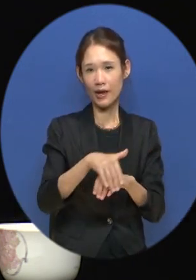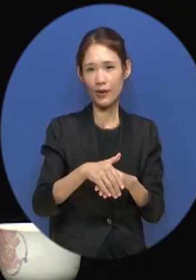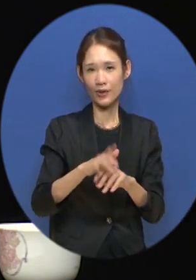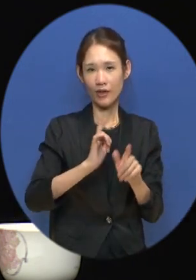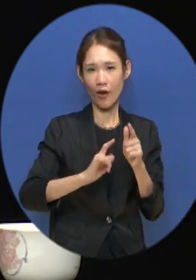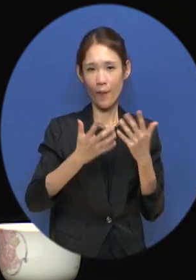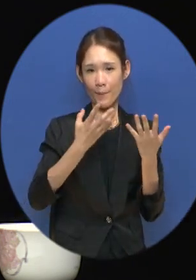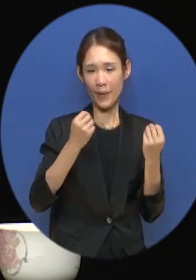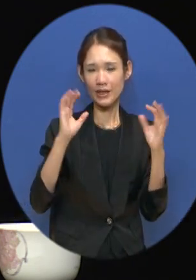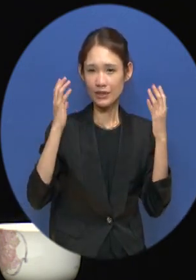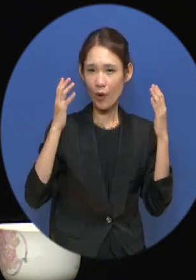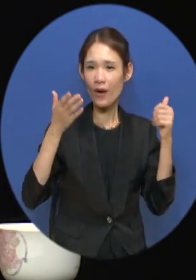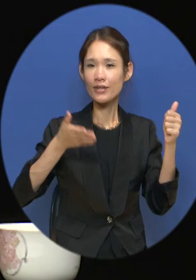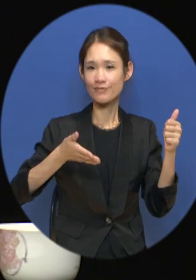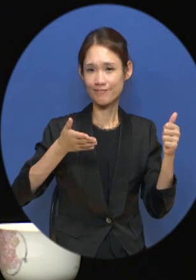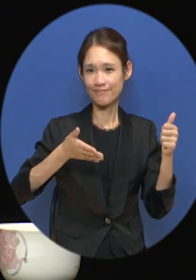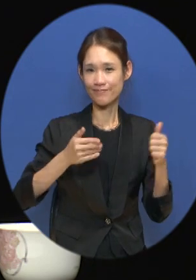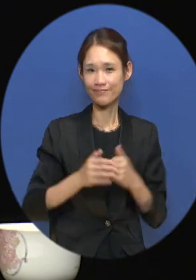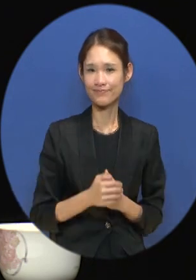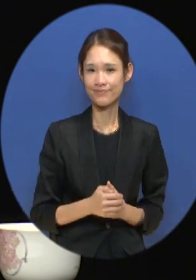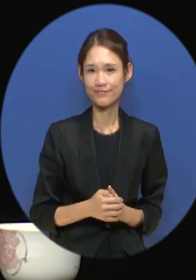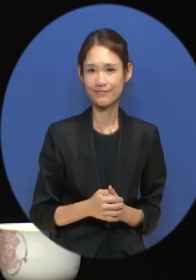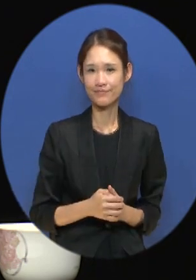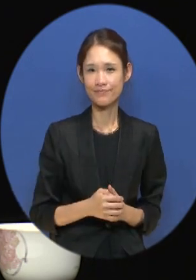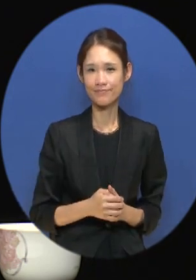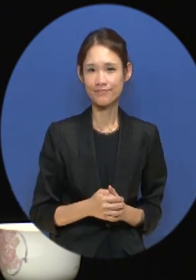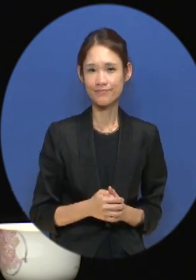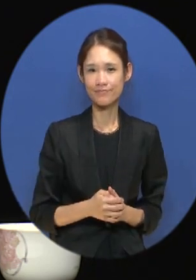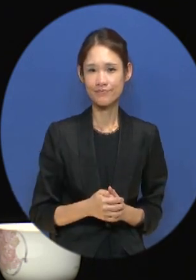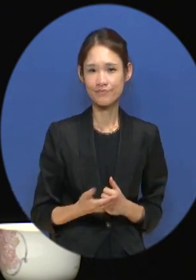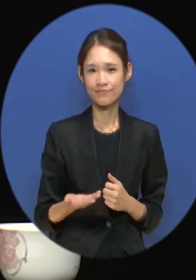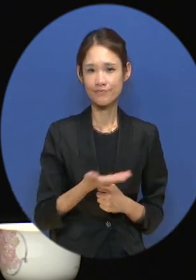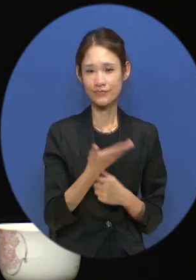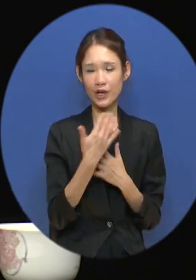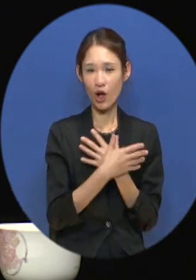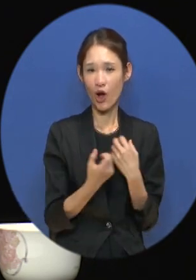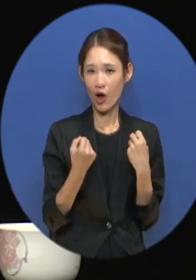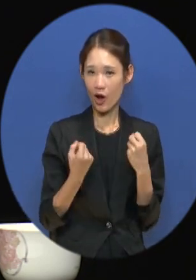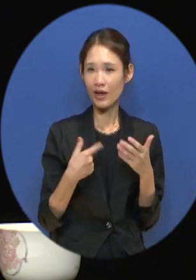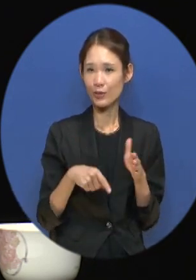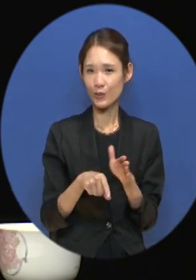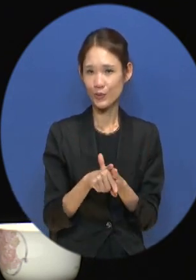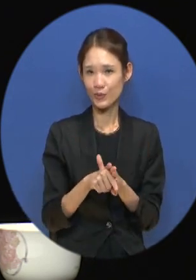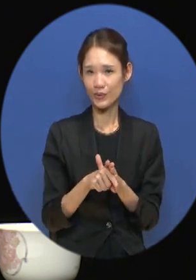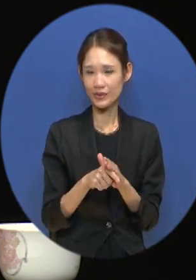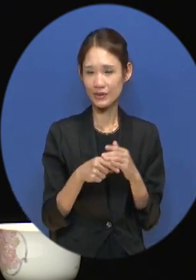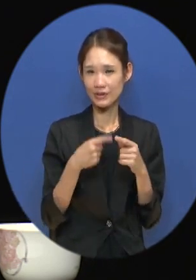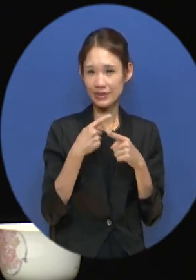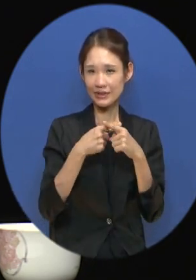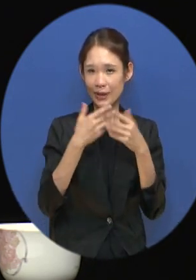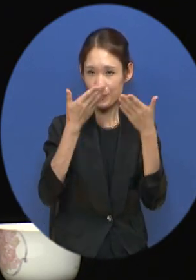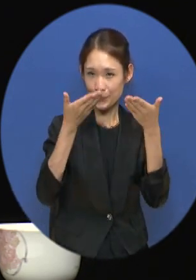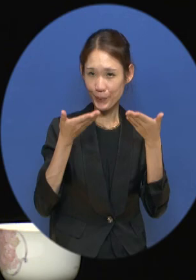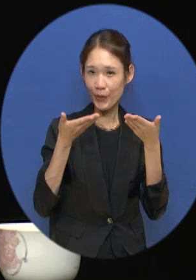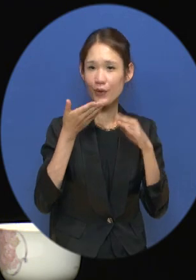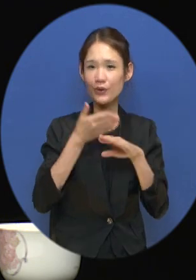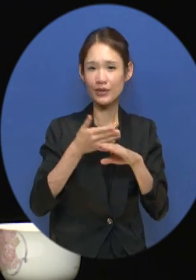더욱 많은 성원을 부탁드립니다. 여러분의 건강을 위하여 채널 고정해 주시고